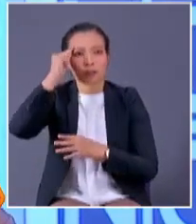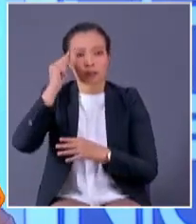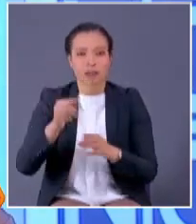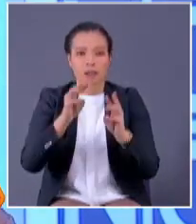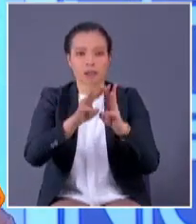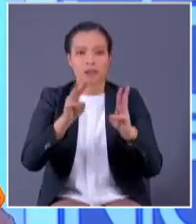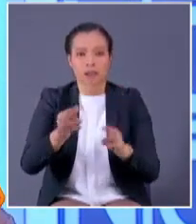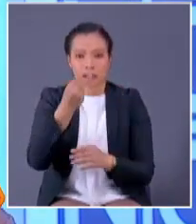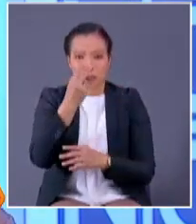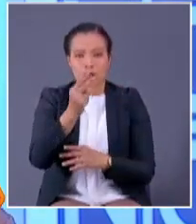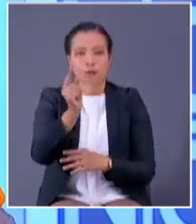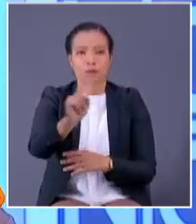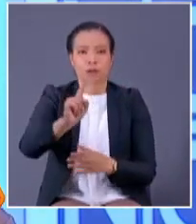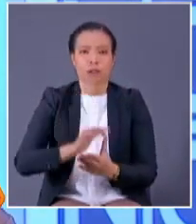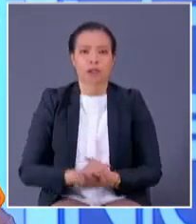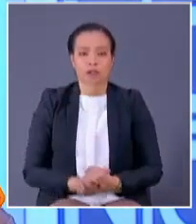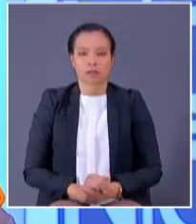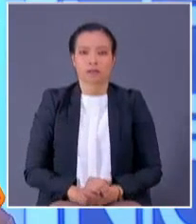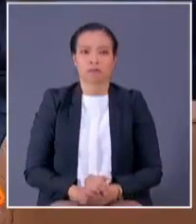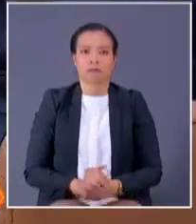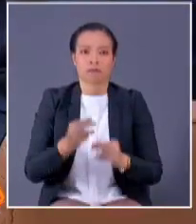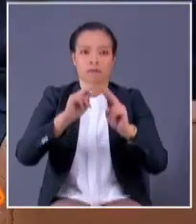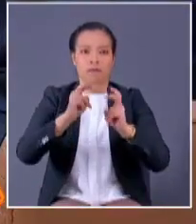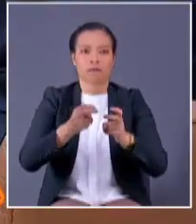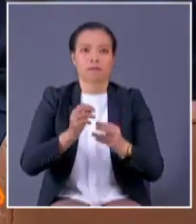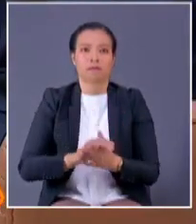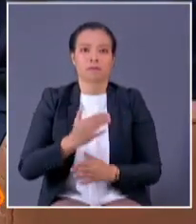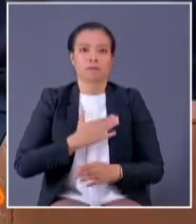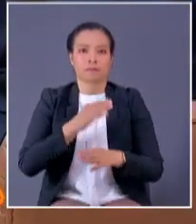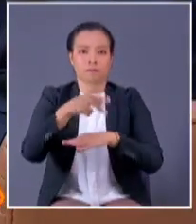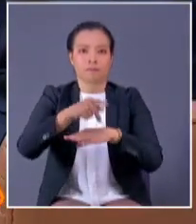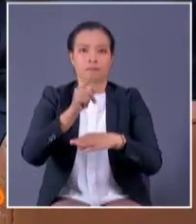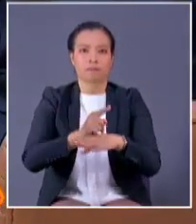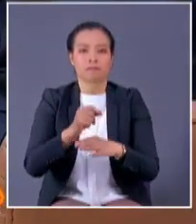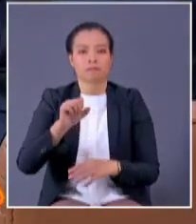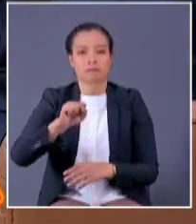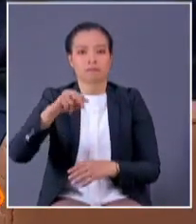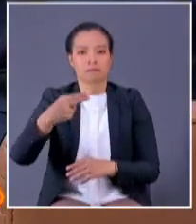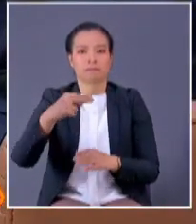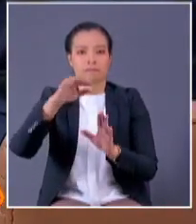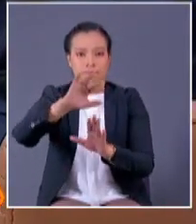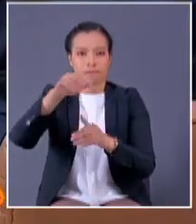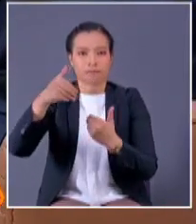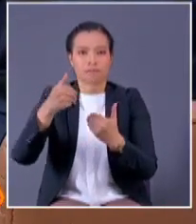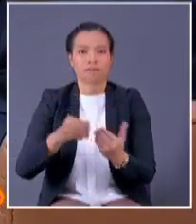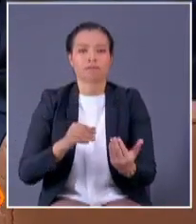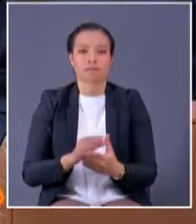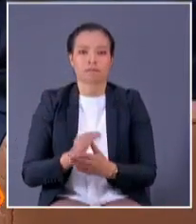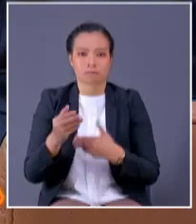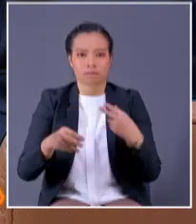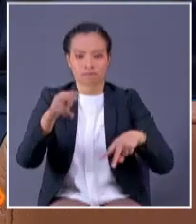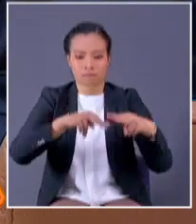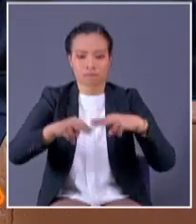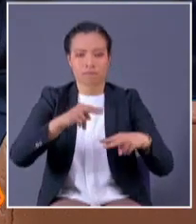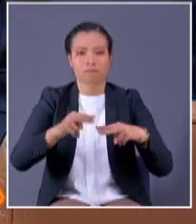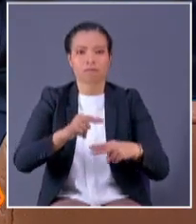ในเว็บไซต์แล้วเขาจะรู้ได้ยังไงแต่ว่าเรื่องนี้ในฐานะที่ผมเป็นประธานสหพันธ์การขนส่งทางบกเราดูแลในเรื่องของการใช้ร